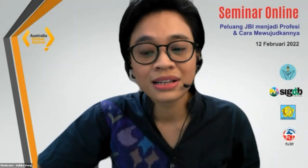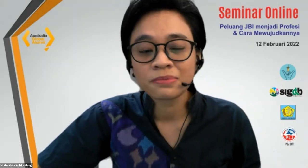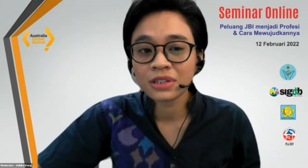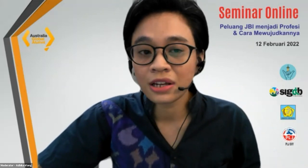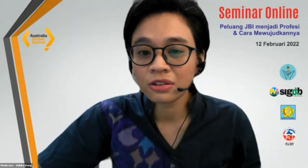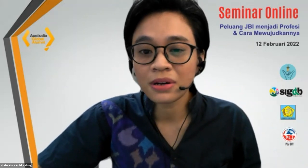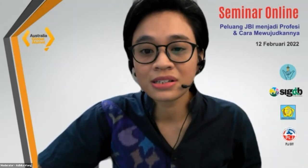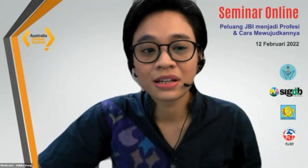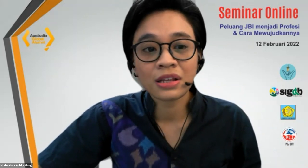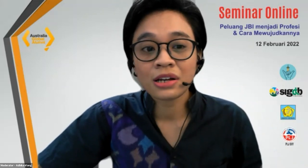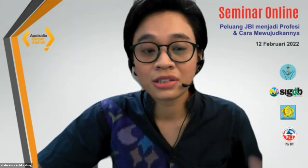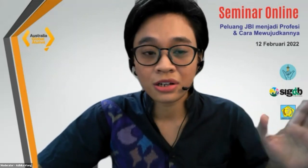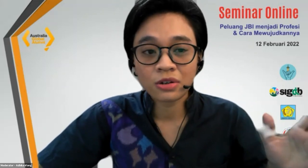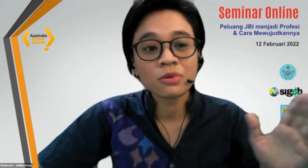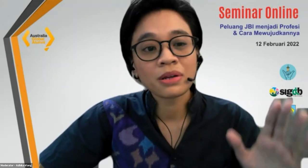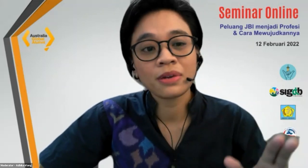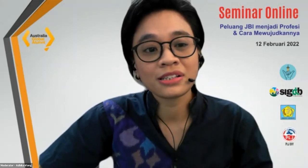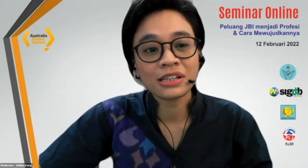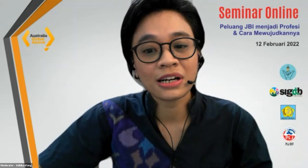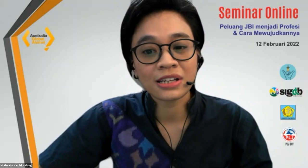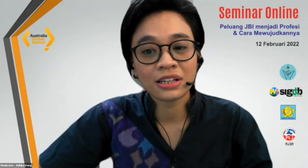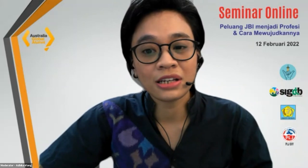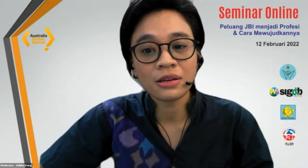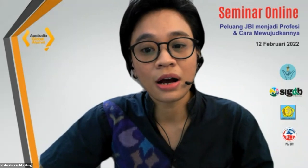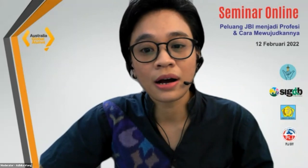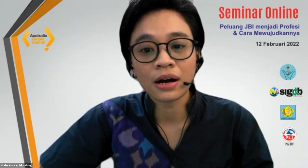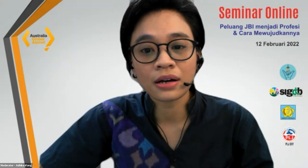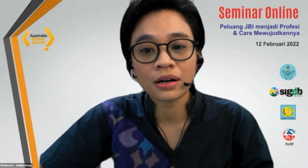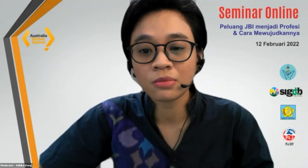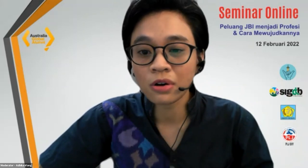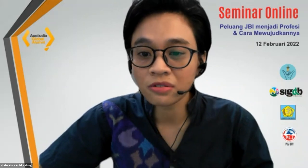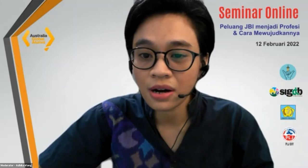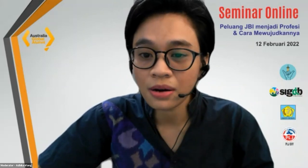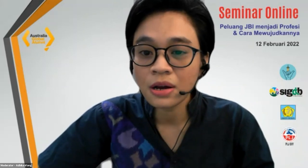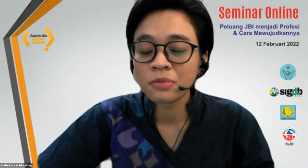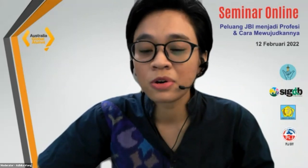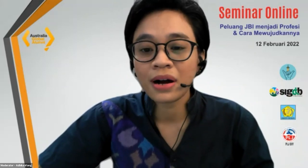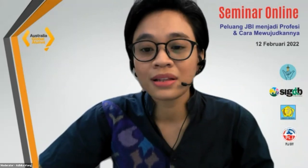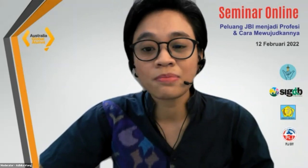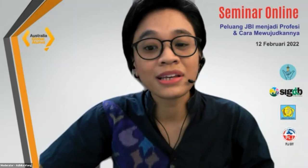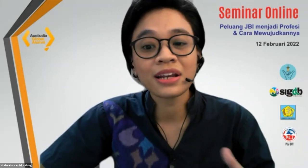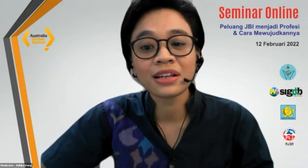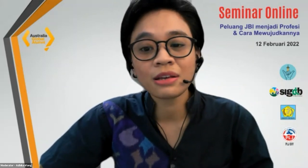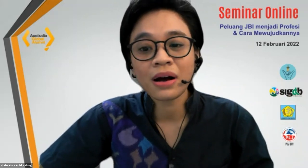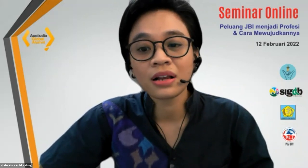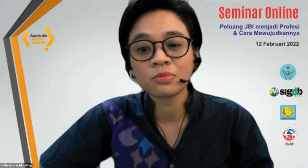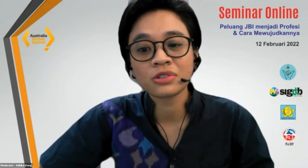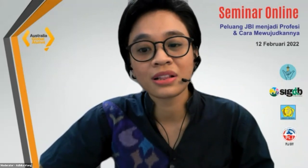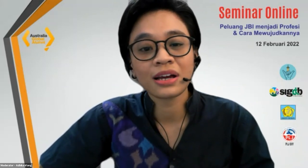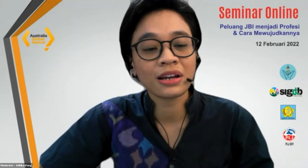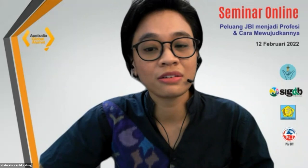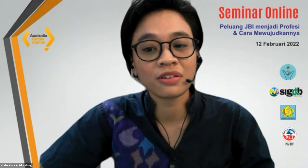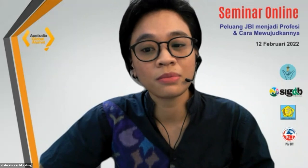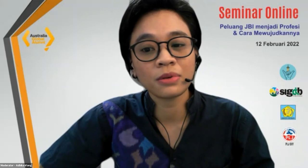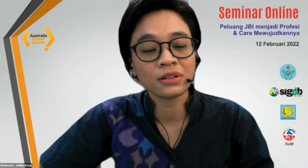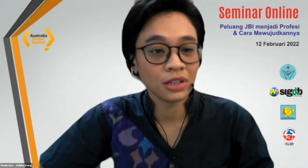sama Selain itu pada saat sejak 2014 hingga saat Ia ibrafa merupakan bagian dari tim ahli